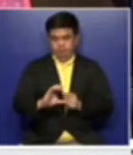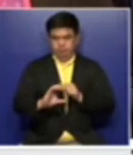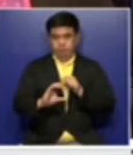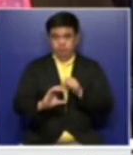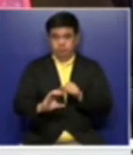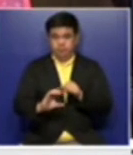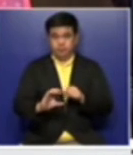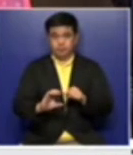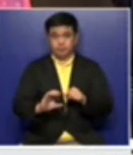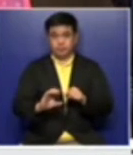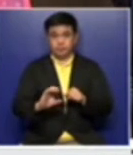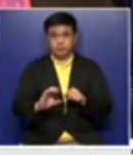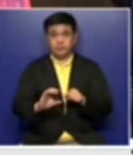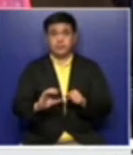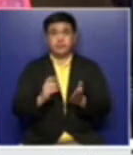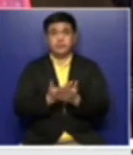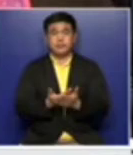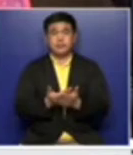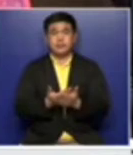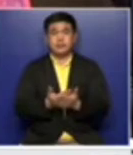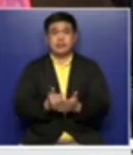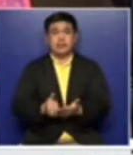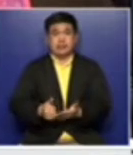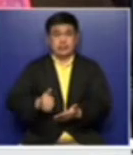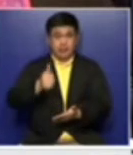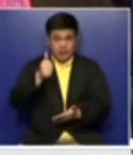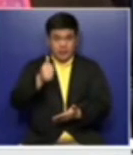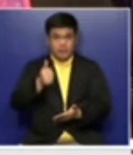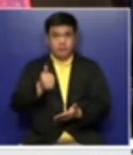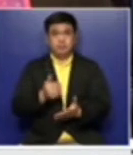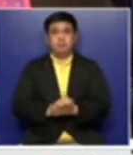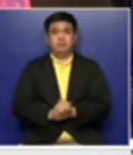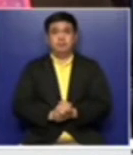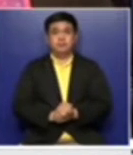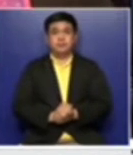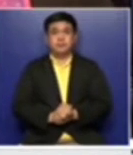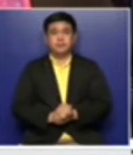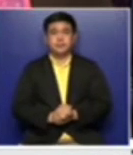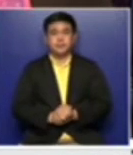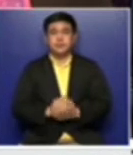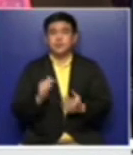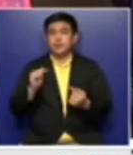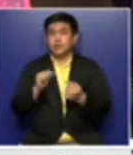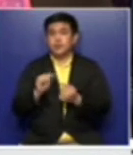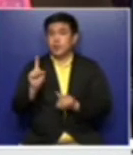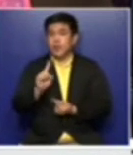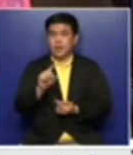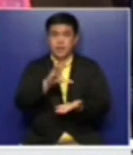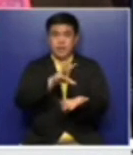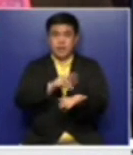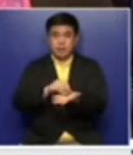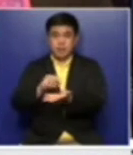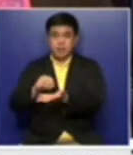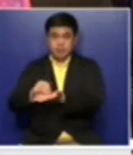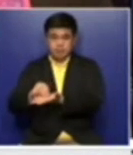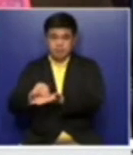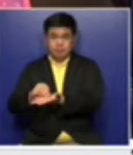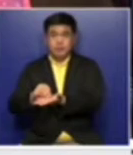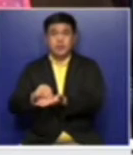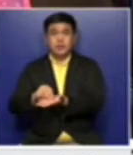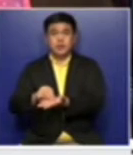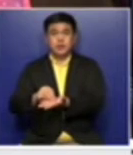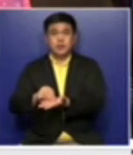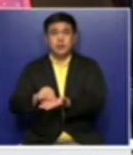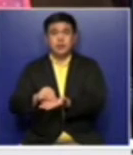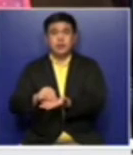ที่เป็นรายได้จากการจัดเก็บคาดการรายได้สุท